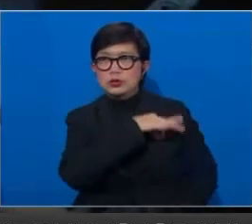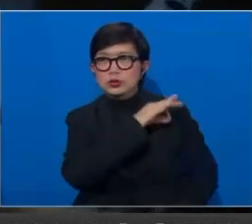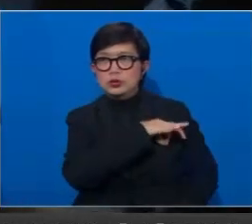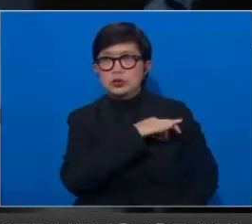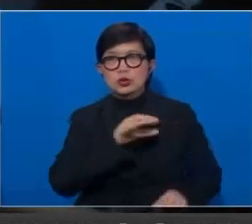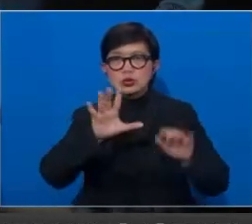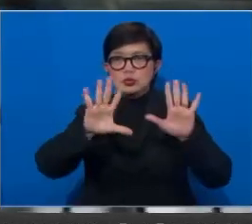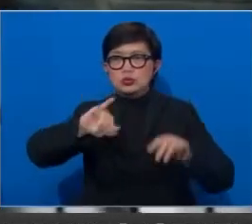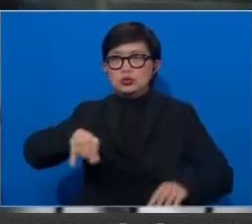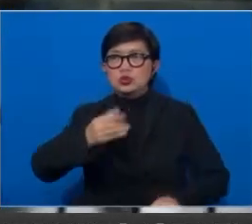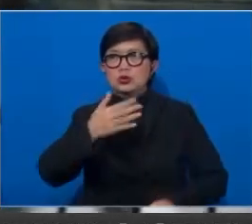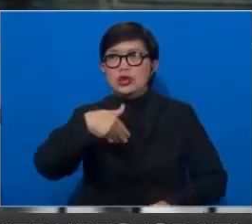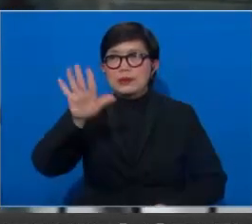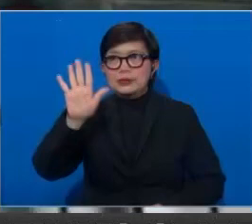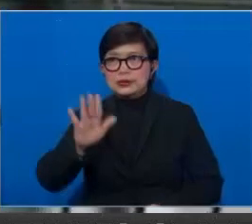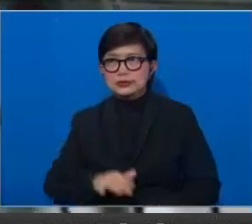puluhan juta rupiah.